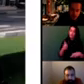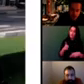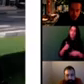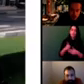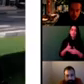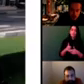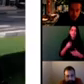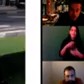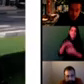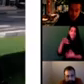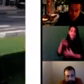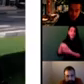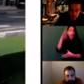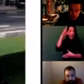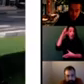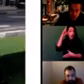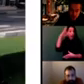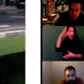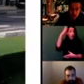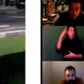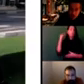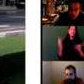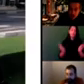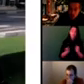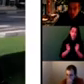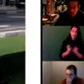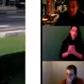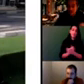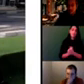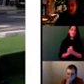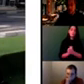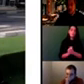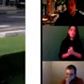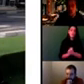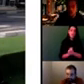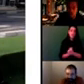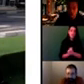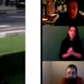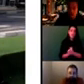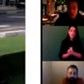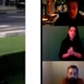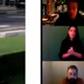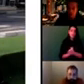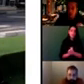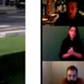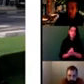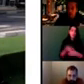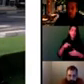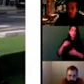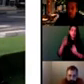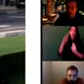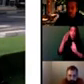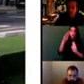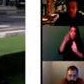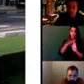anlamak için farklı etkinlikler düzenledik. Daha sonrasında programlaması da önemli. O katılım sürecinin